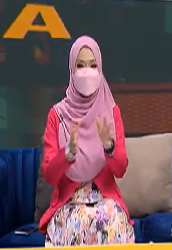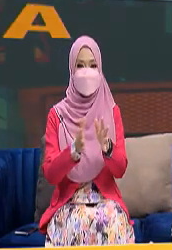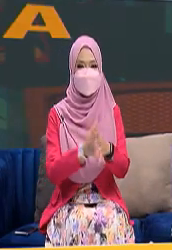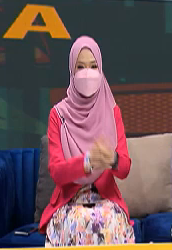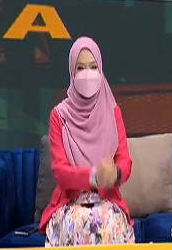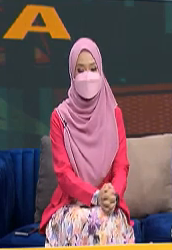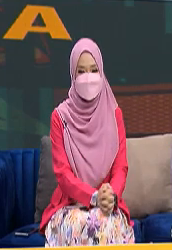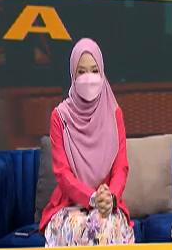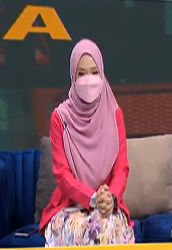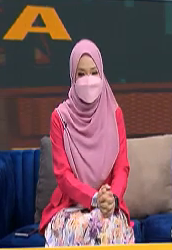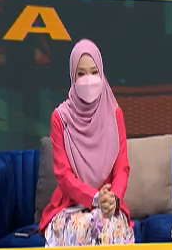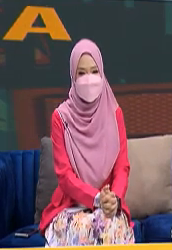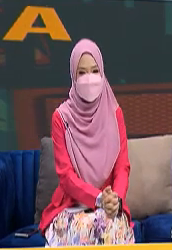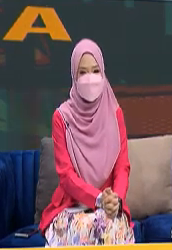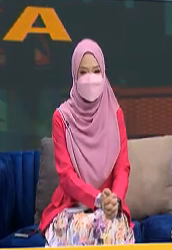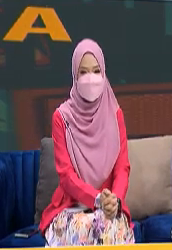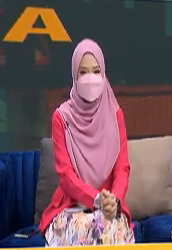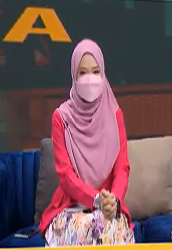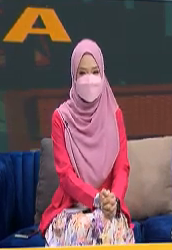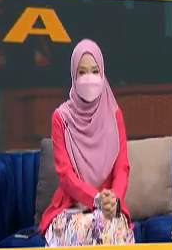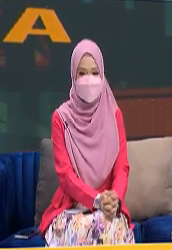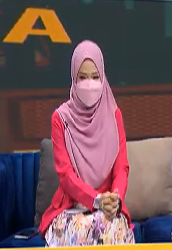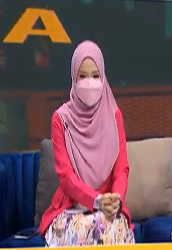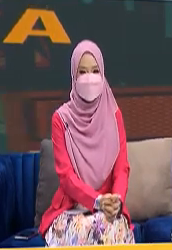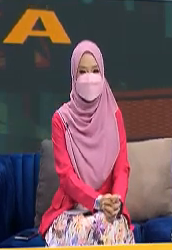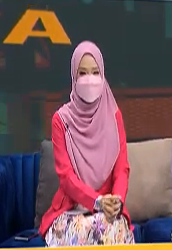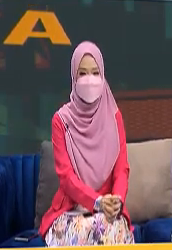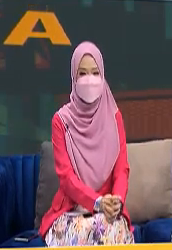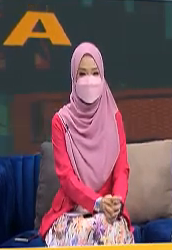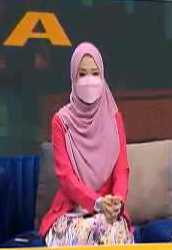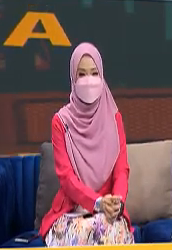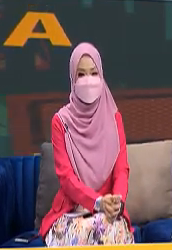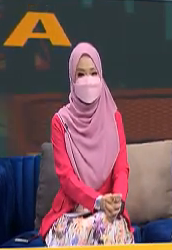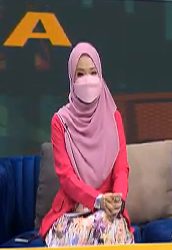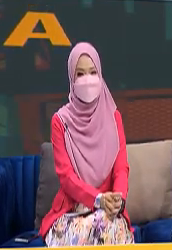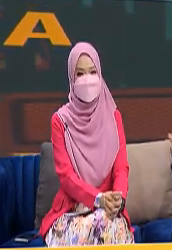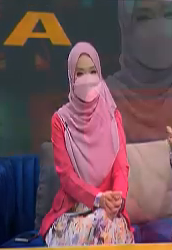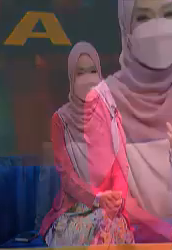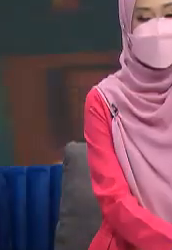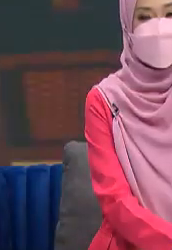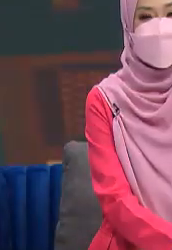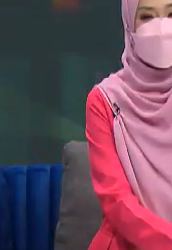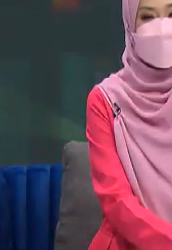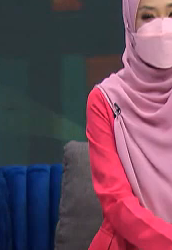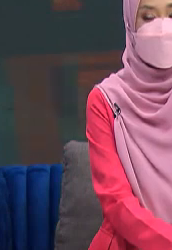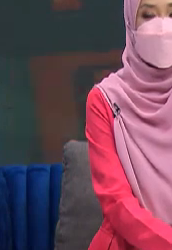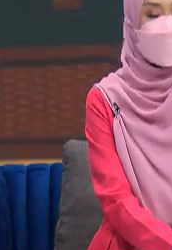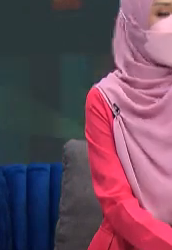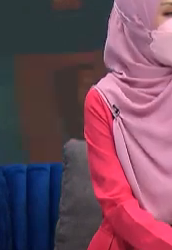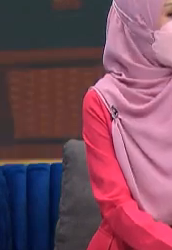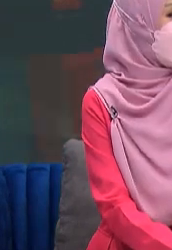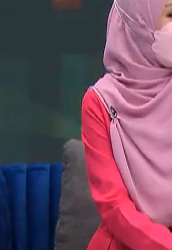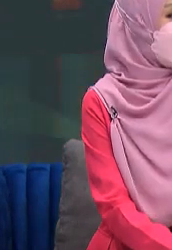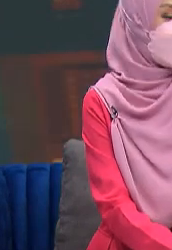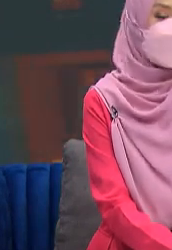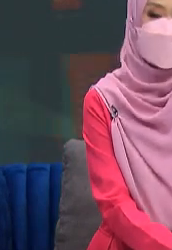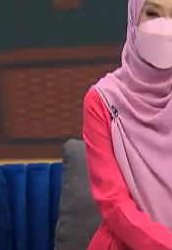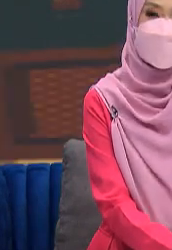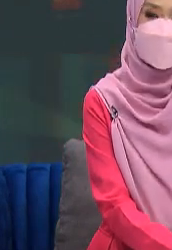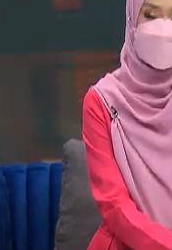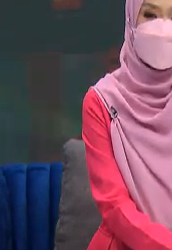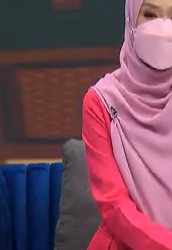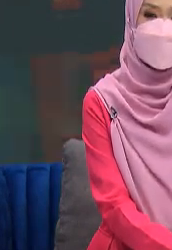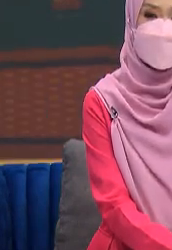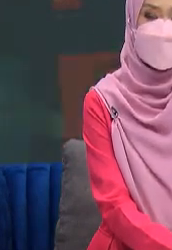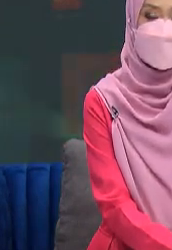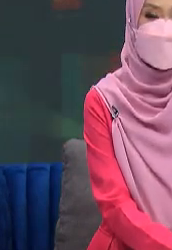radio sedunia. Ya, terima kasih. Baik, terima kasih atas perkongsian di Perak FM. Okey, itu antara perkara-perkara